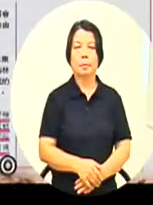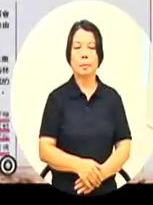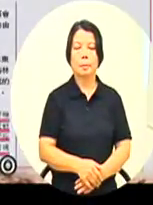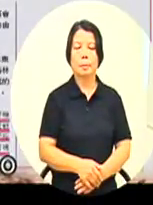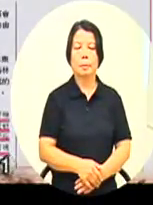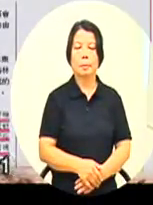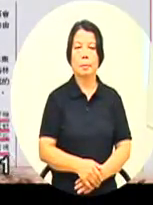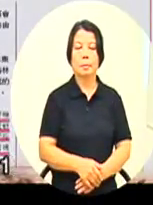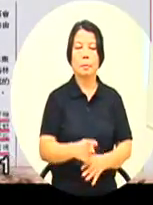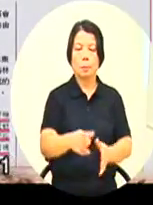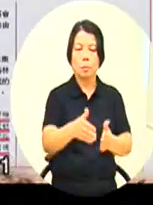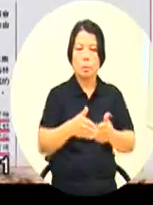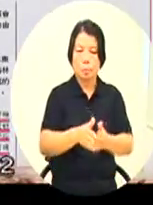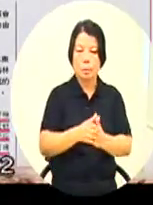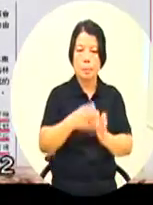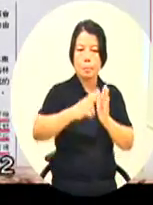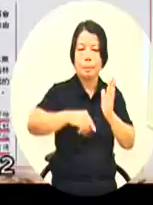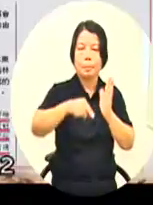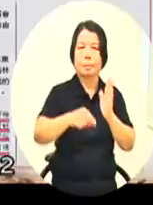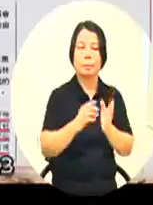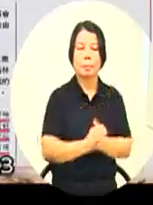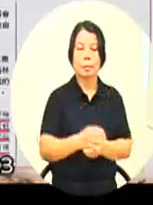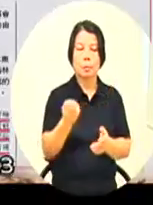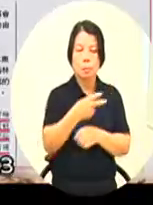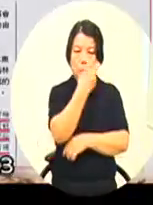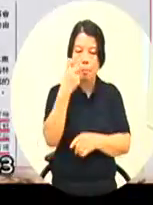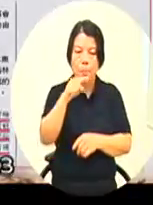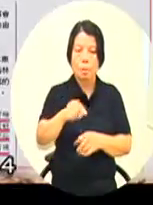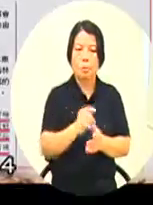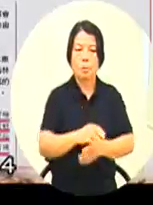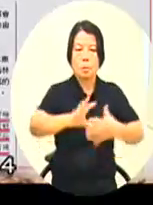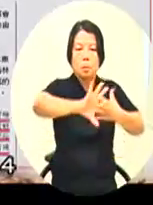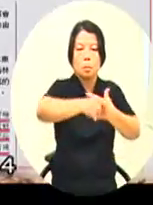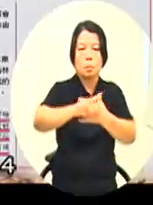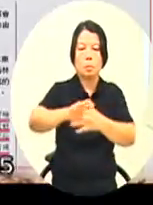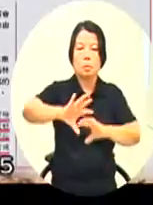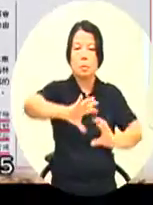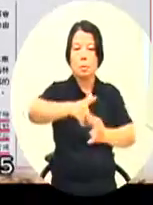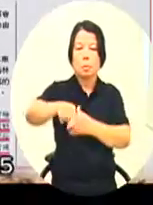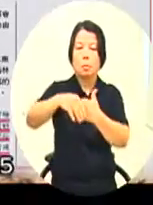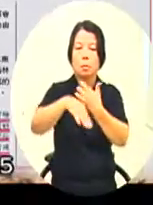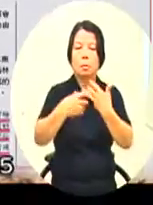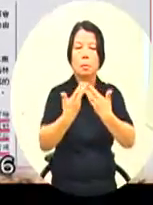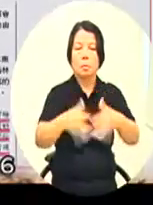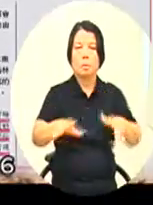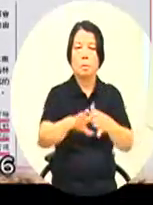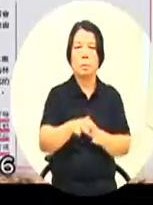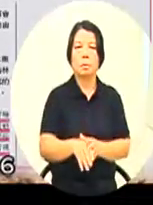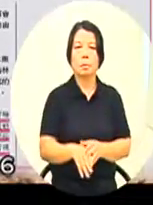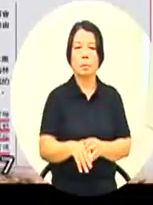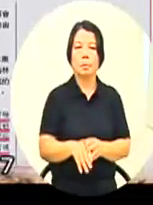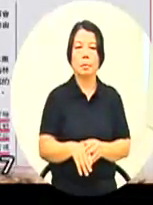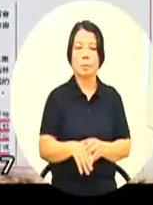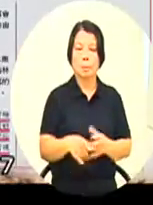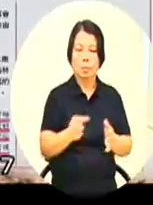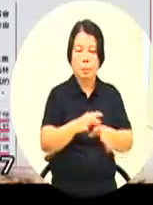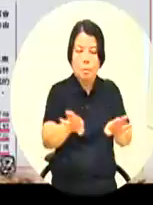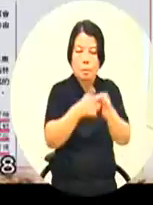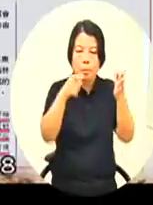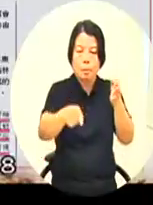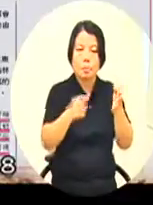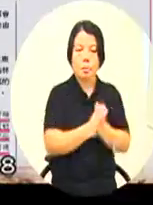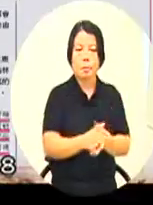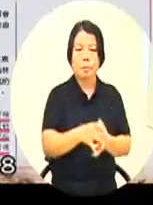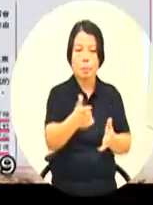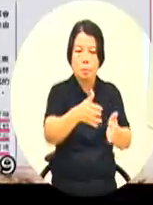页里面我要提到的是说因为我发现国外有很多的那个 online open course 是开放的那有